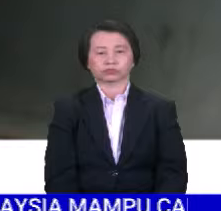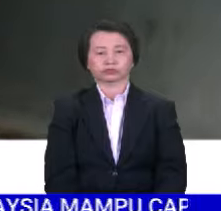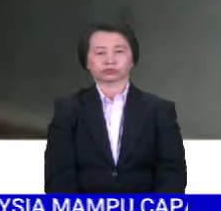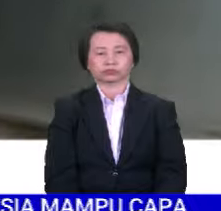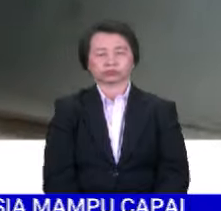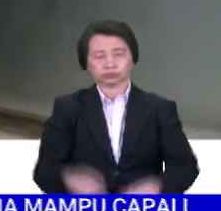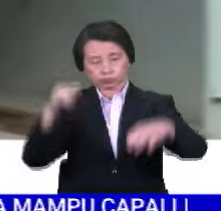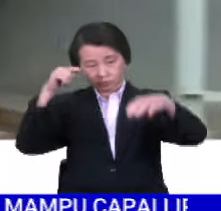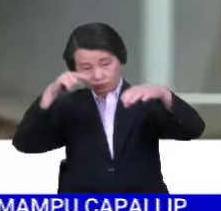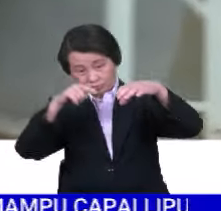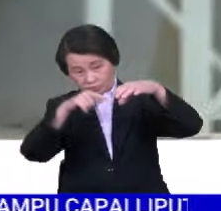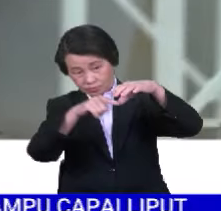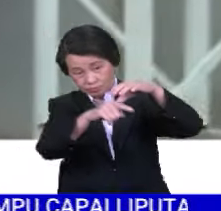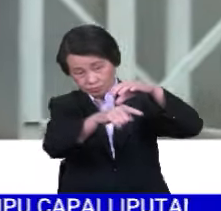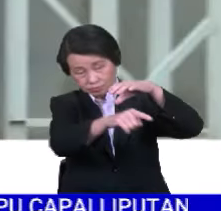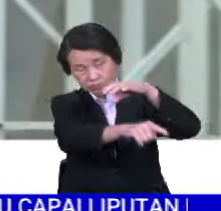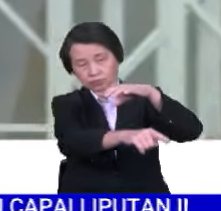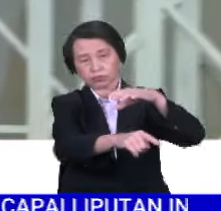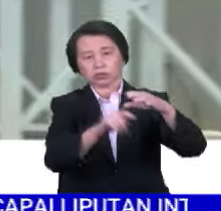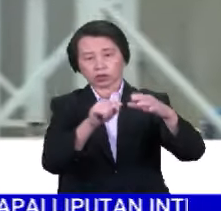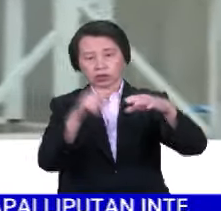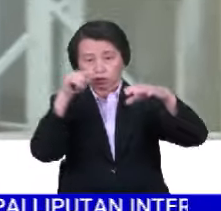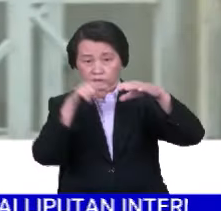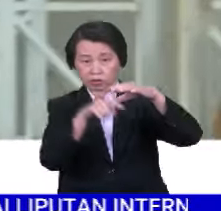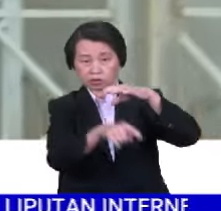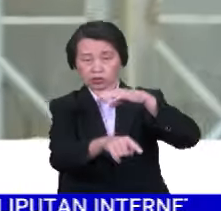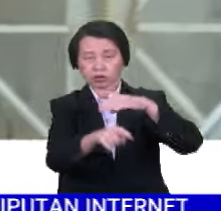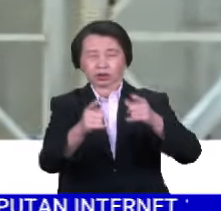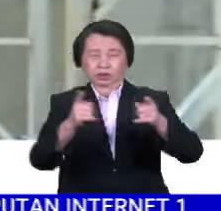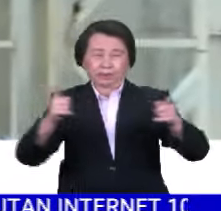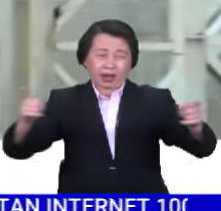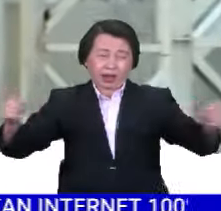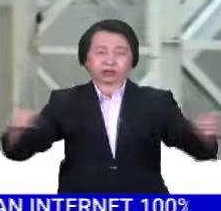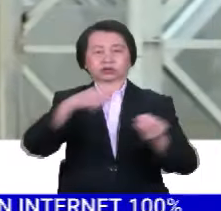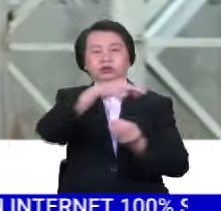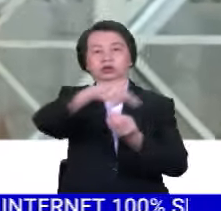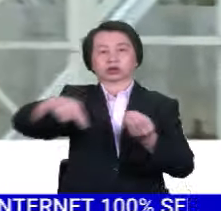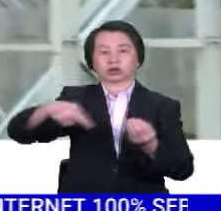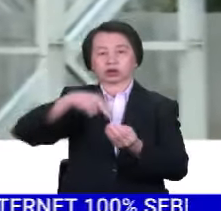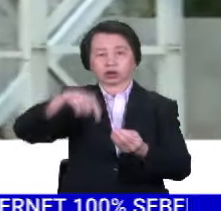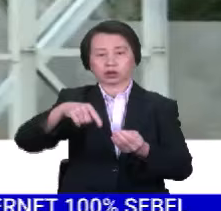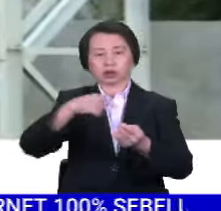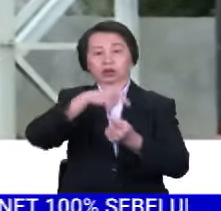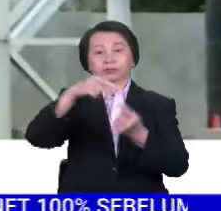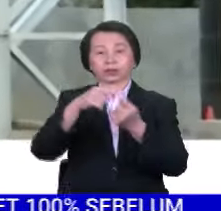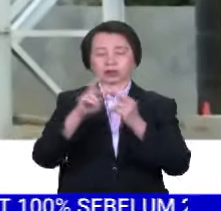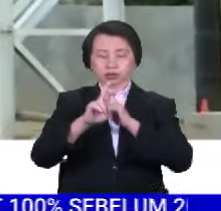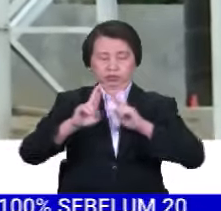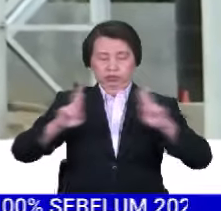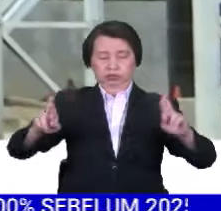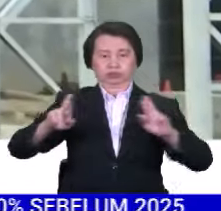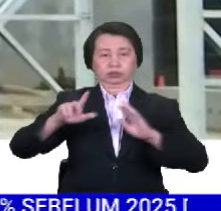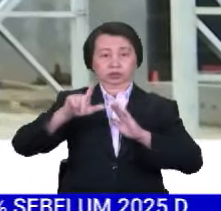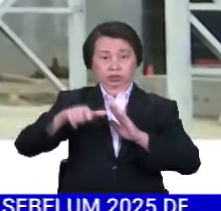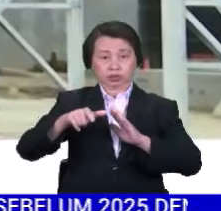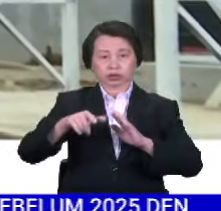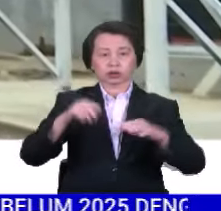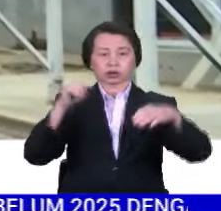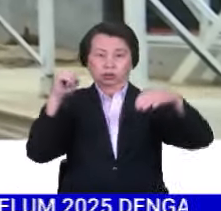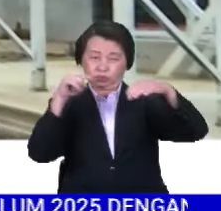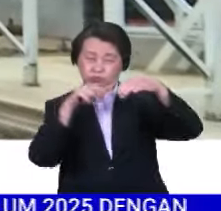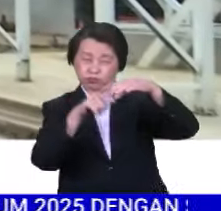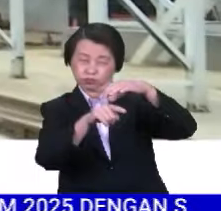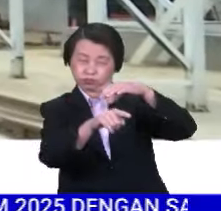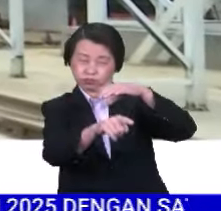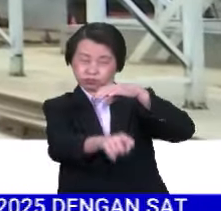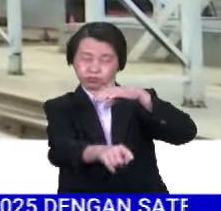Terowong berkembang genting bakal menjadi terowong rel terpanjang rantau ini apabila siap sepenuhnya kelak. Ia merupakan